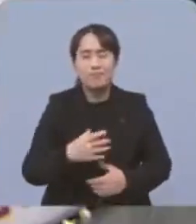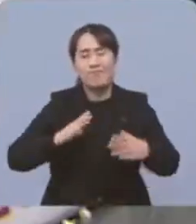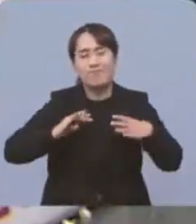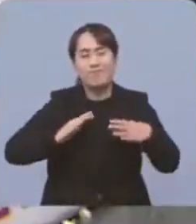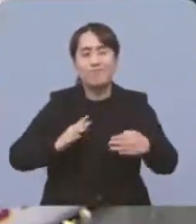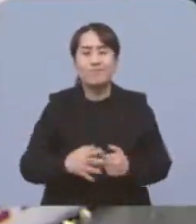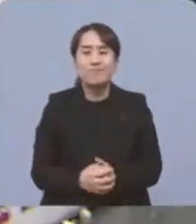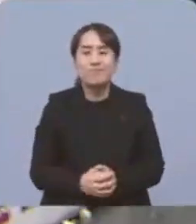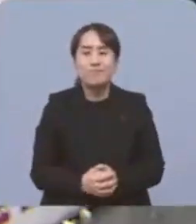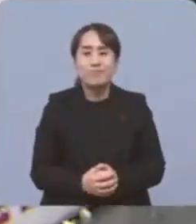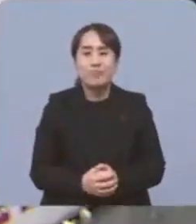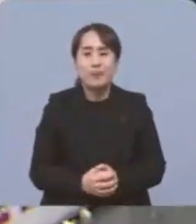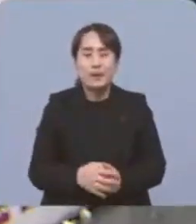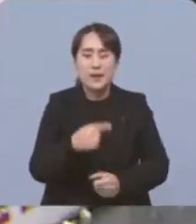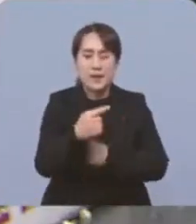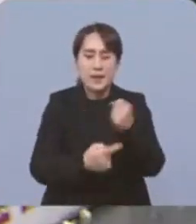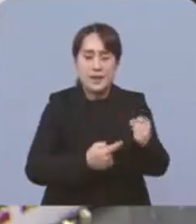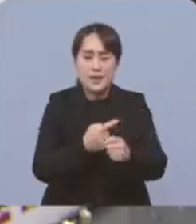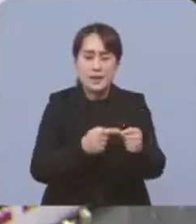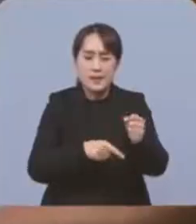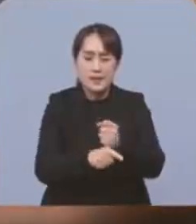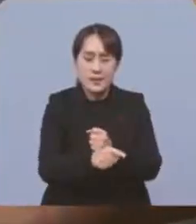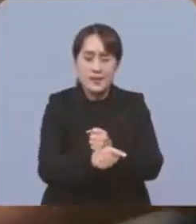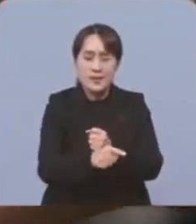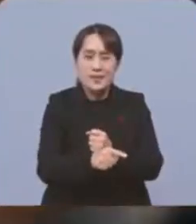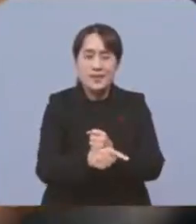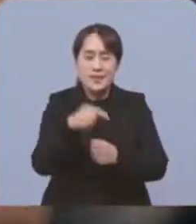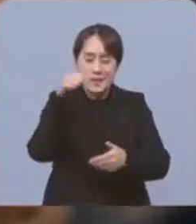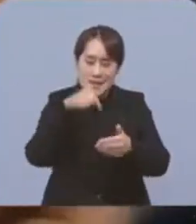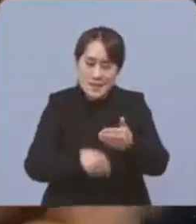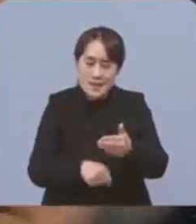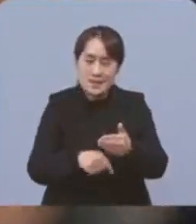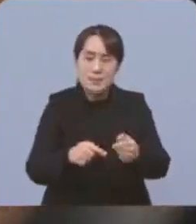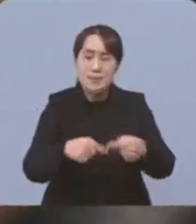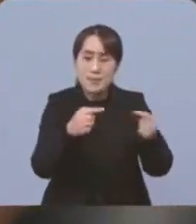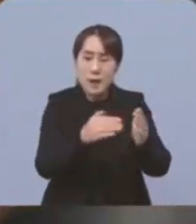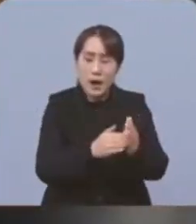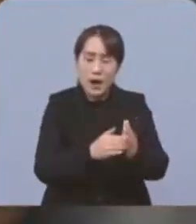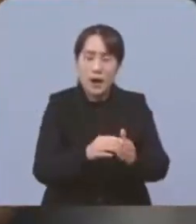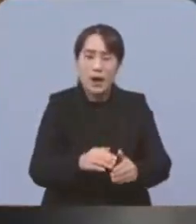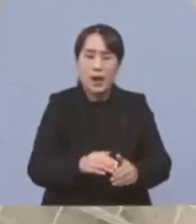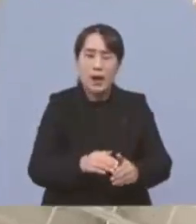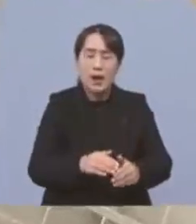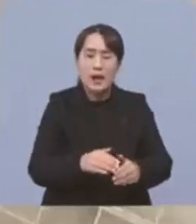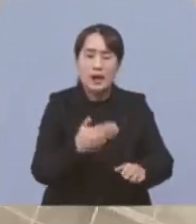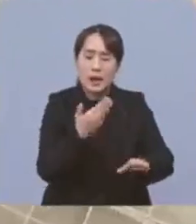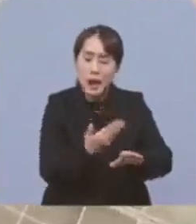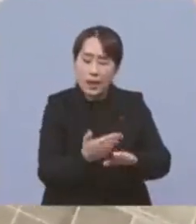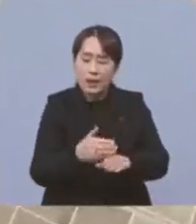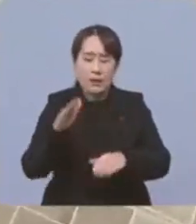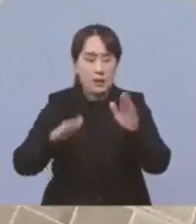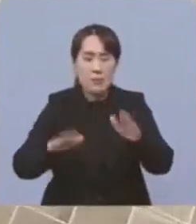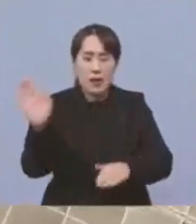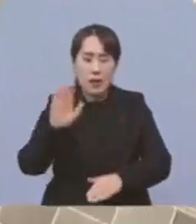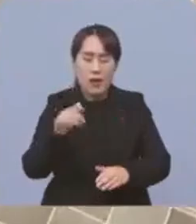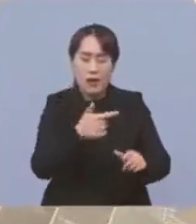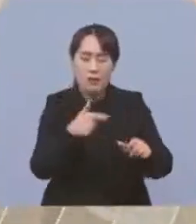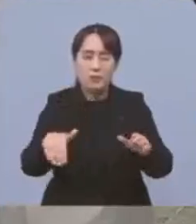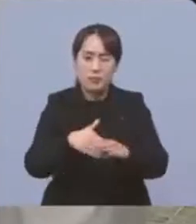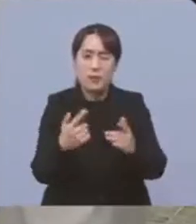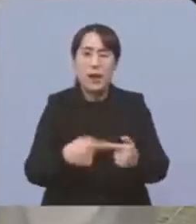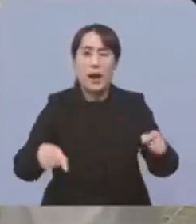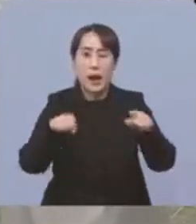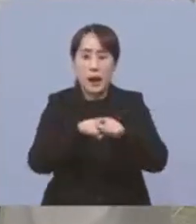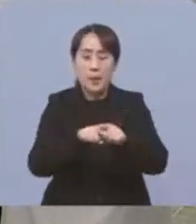뿌듯합니다. 한 해를 뜻깊은 체험으로 마무리한 참가자들은 차이가 차별이 되지 않는 다양한 문화가